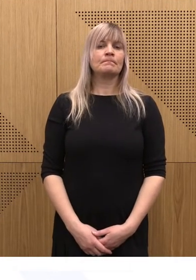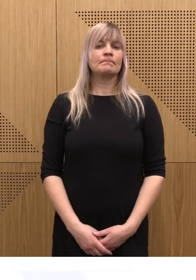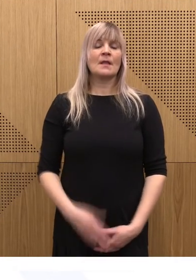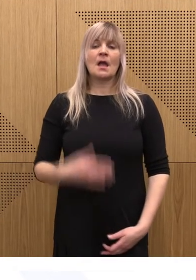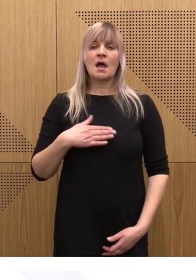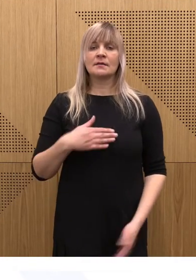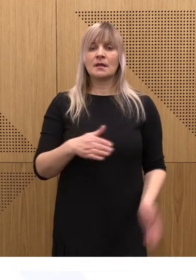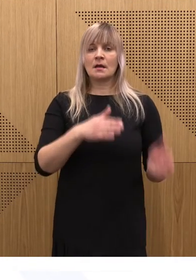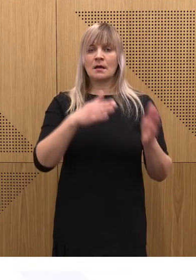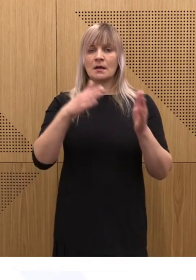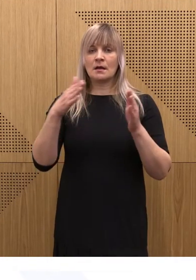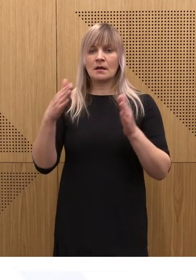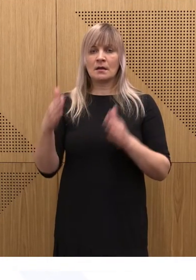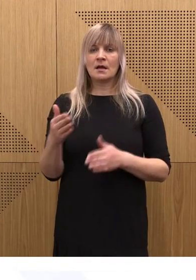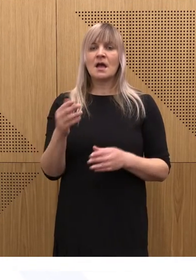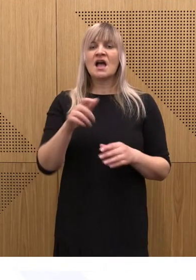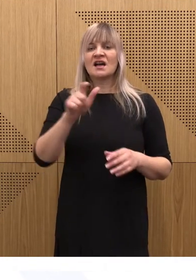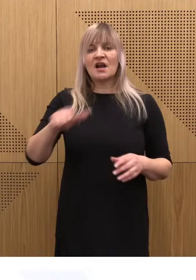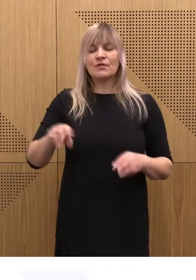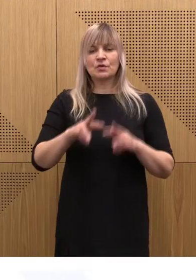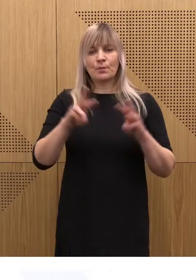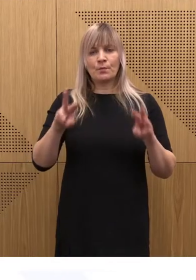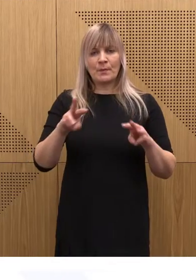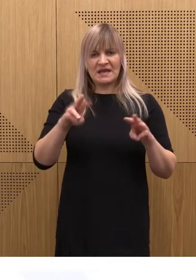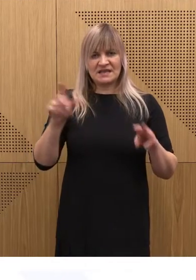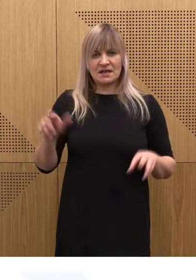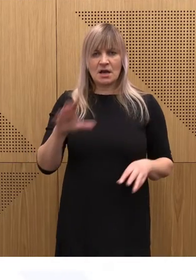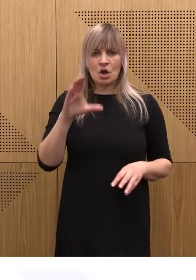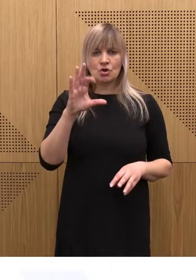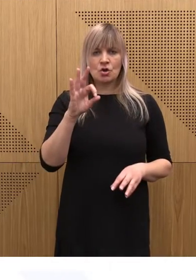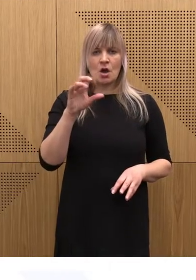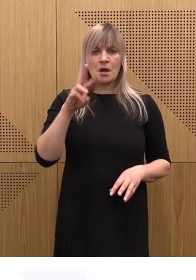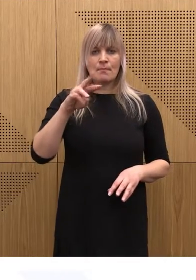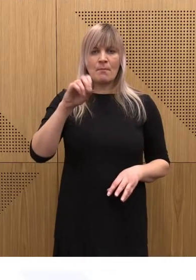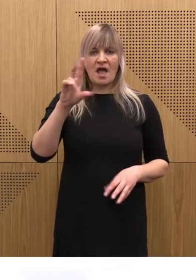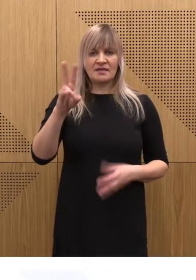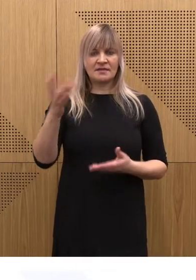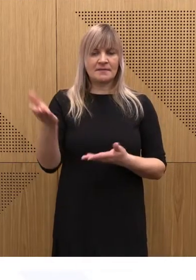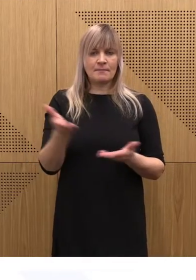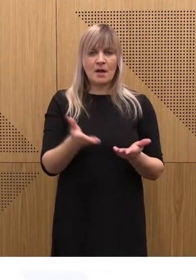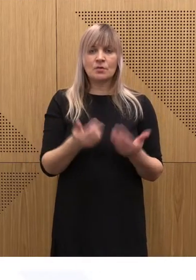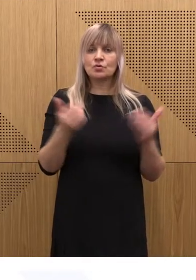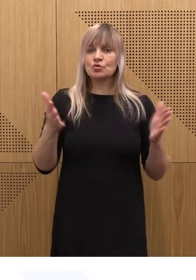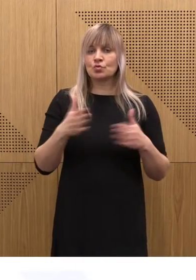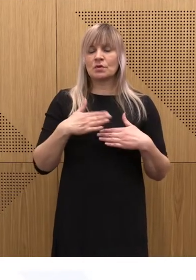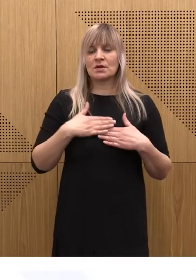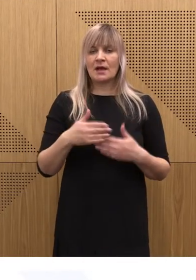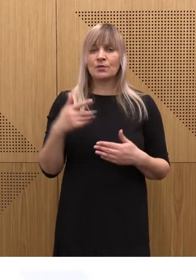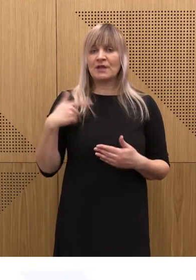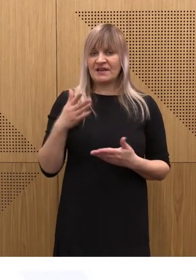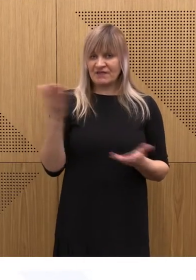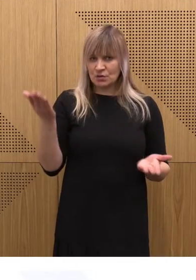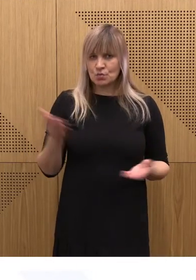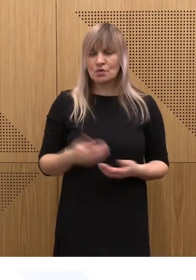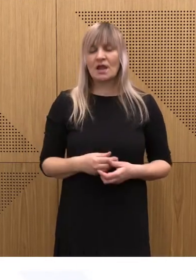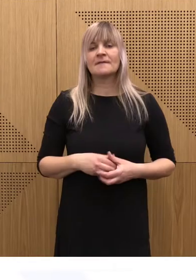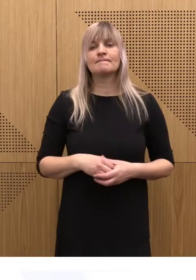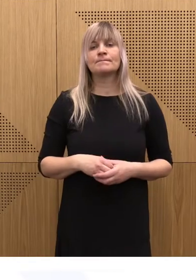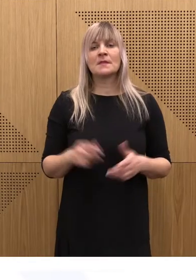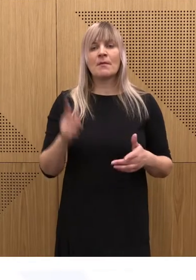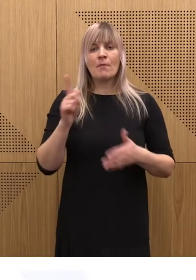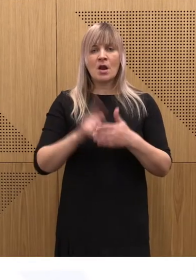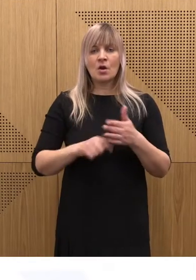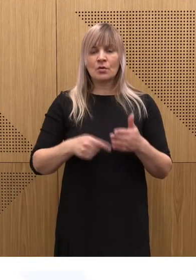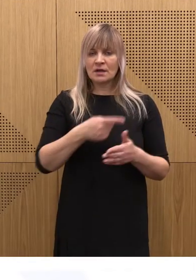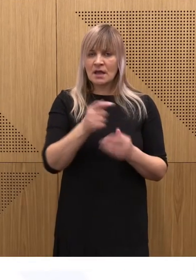Aitäh! Nüüd annan sõna rahvastikuminister Riina Solmanile. Palun! Ja suur tänu! Tervitused minu poolt kõigile. Loodan,